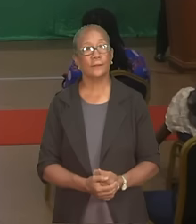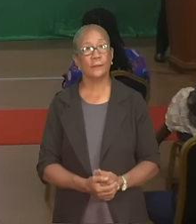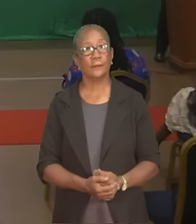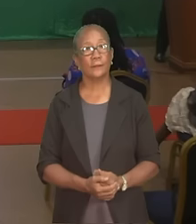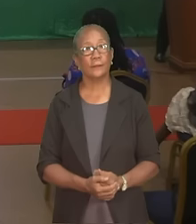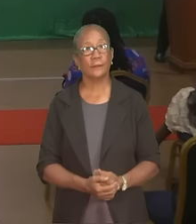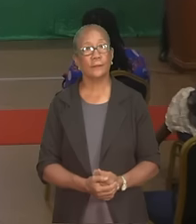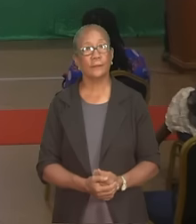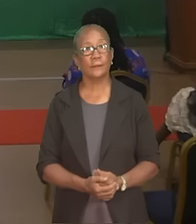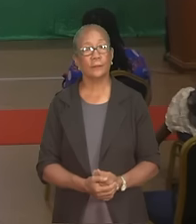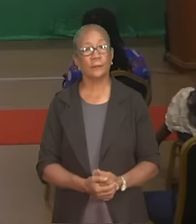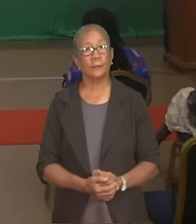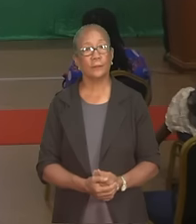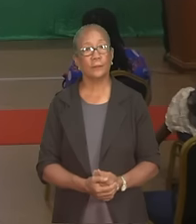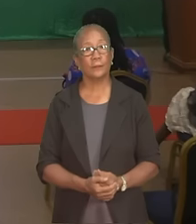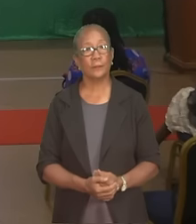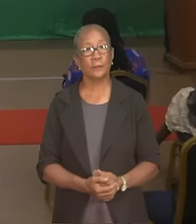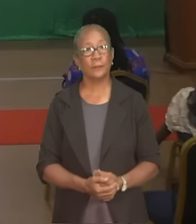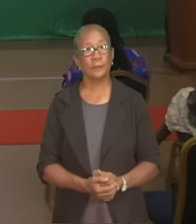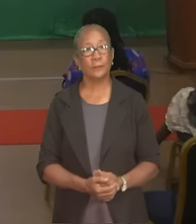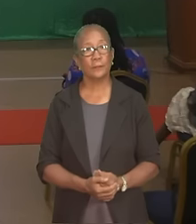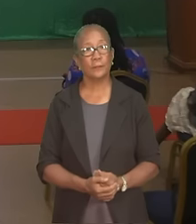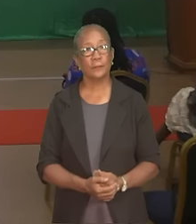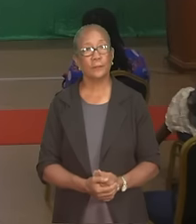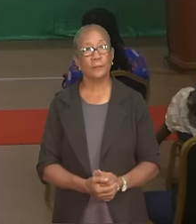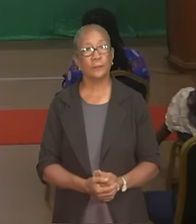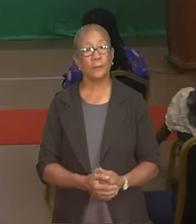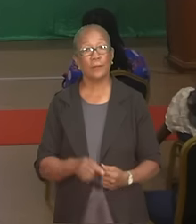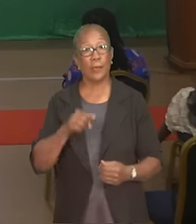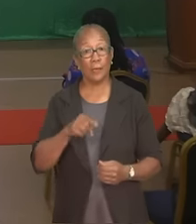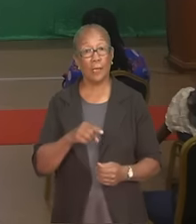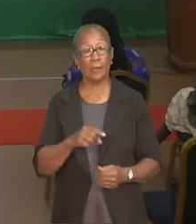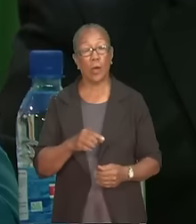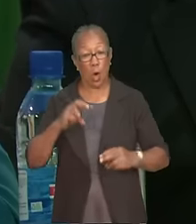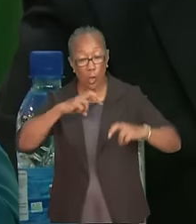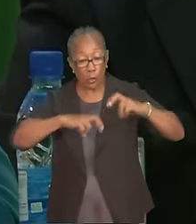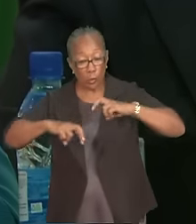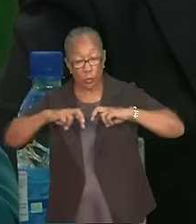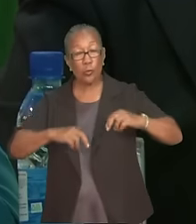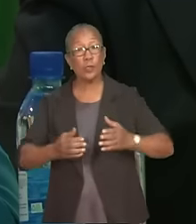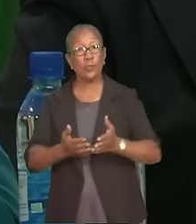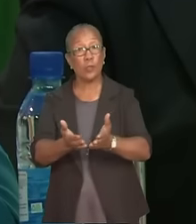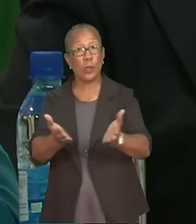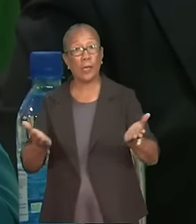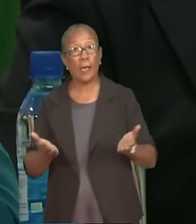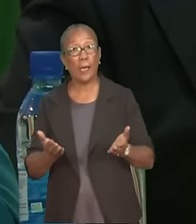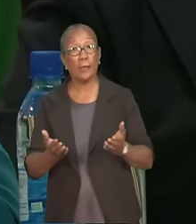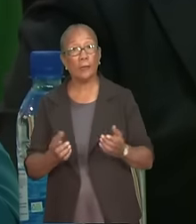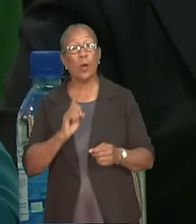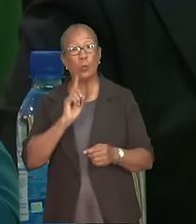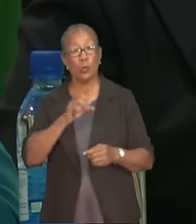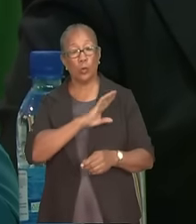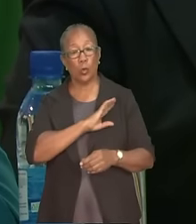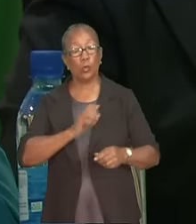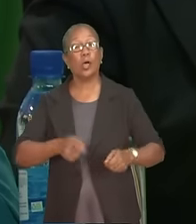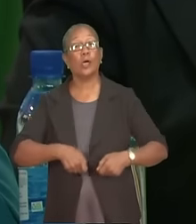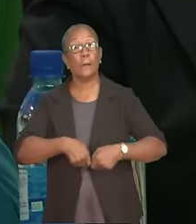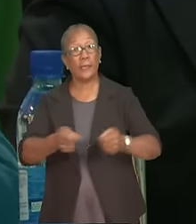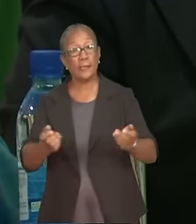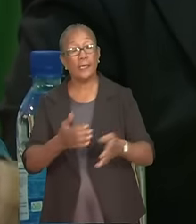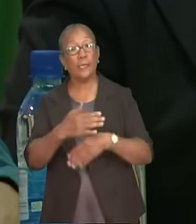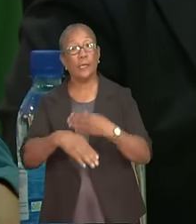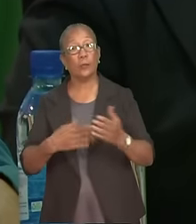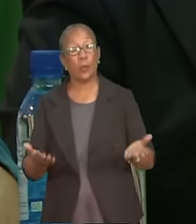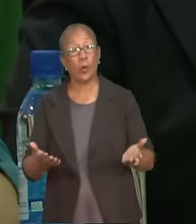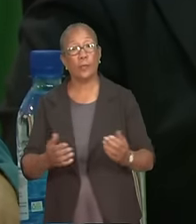Ten aanzien van het kladonderzoek, dat is nog gaande. Dus we wachten ook nog het resultaat van dit onderzoek af.